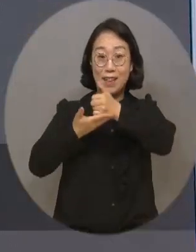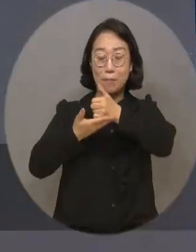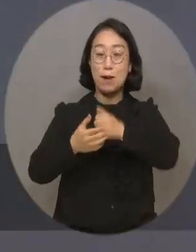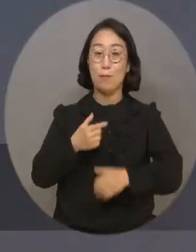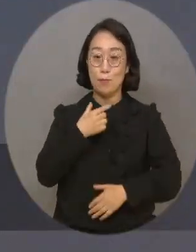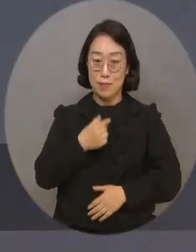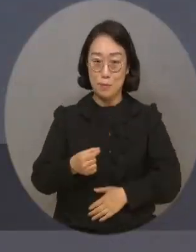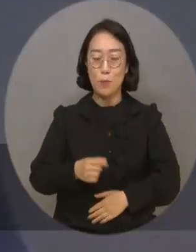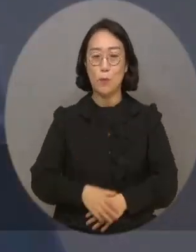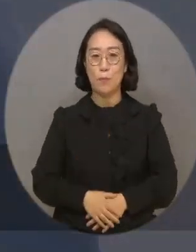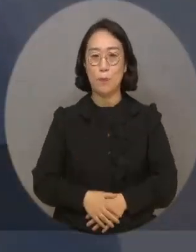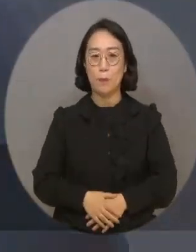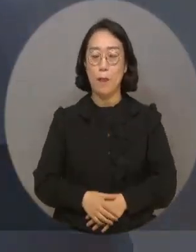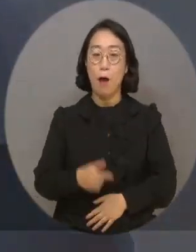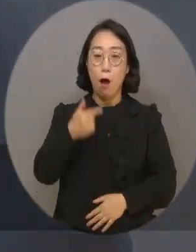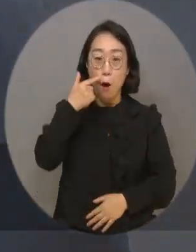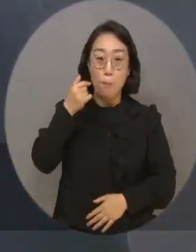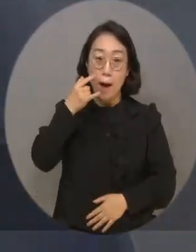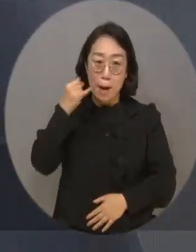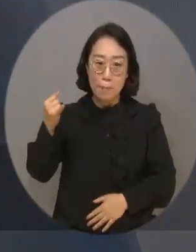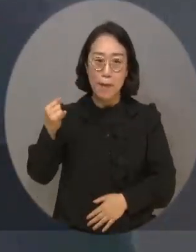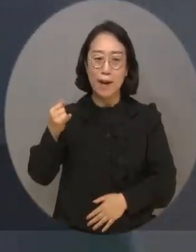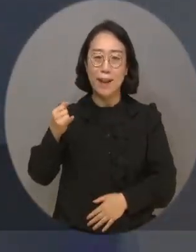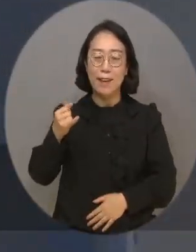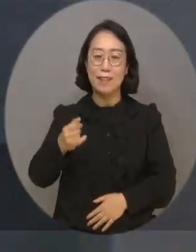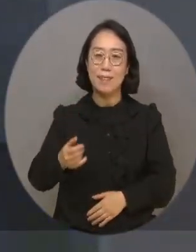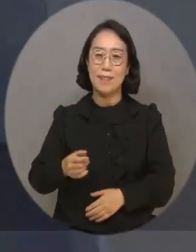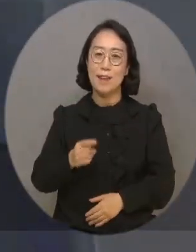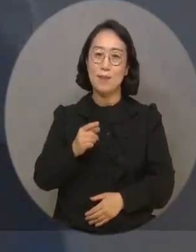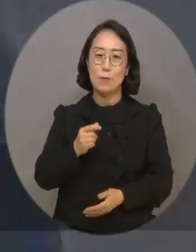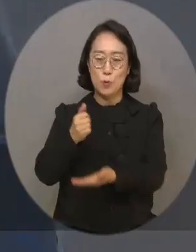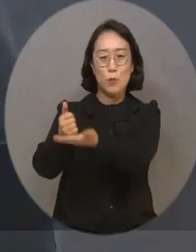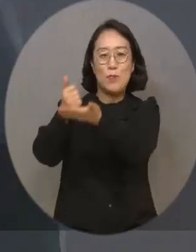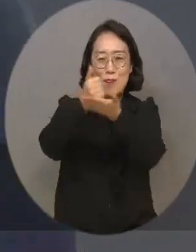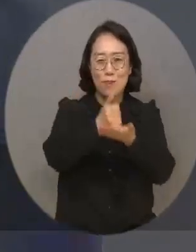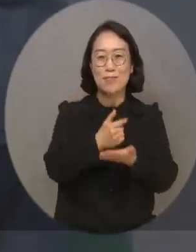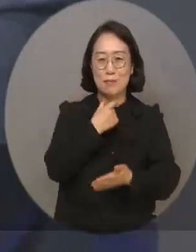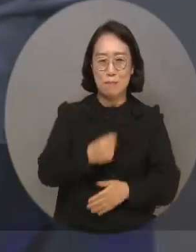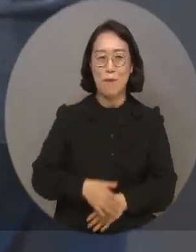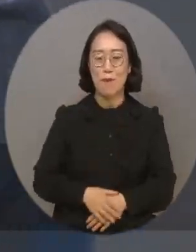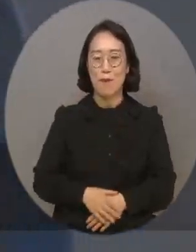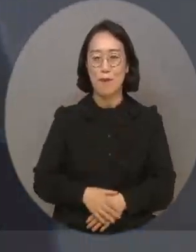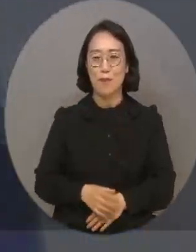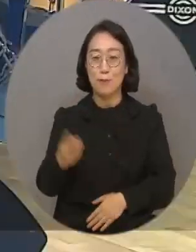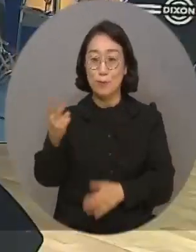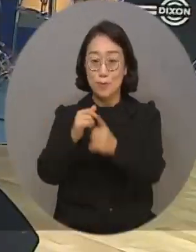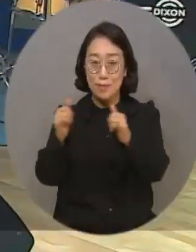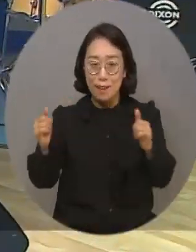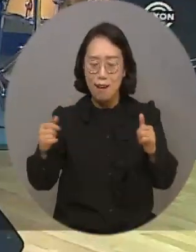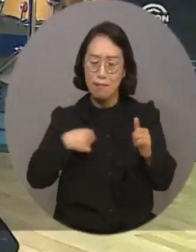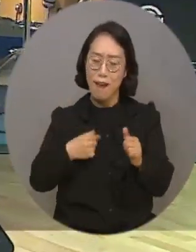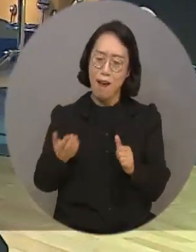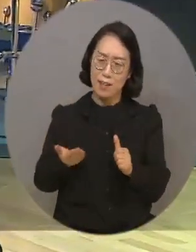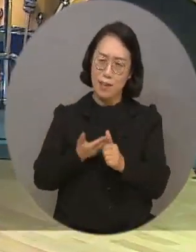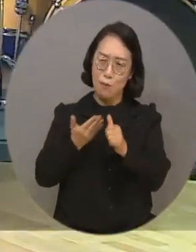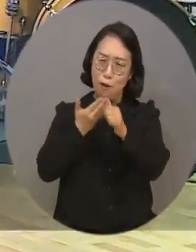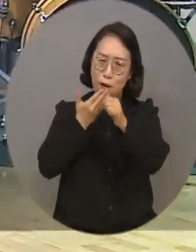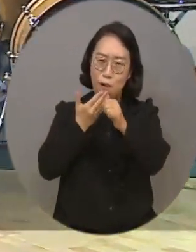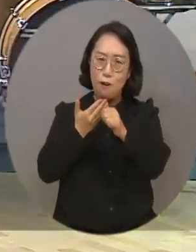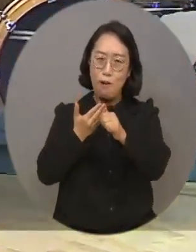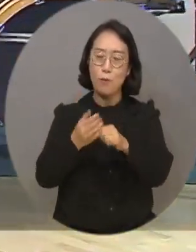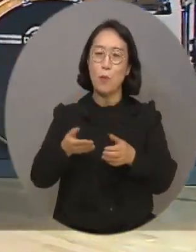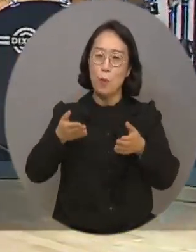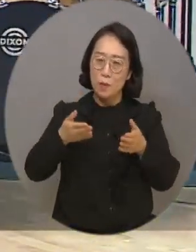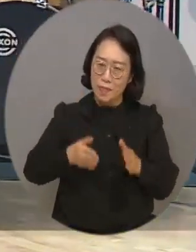싶고 저는 엄마 아빠한테 칭찬하고 싶어요. 엄마, 아빠 이만큼 커 키워주신